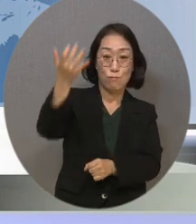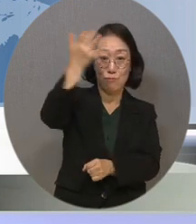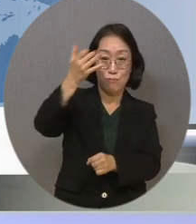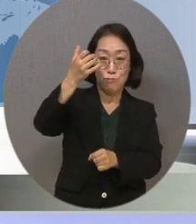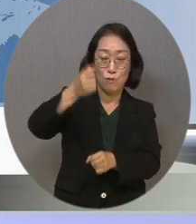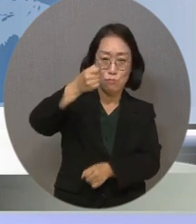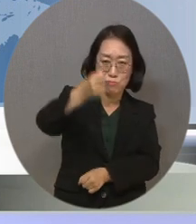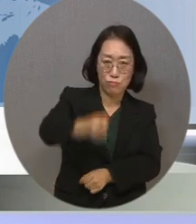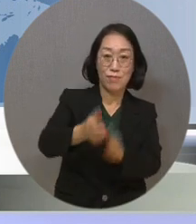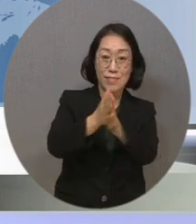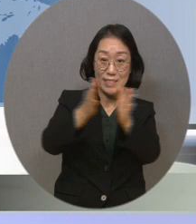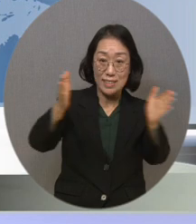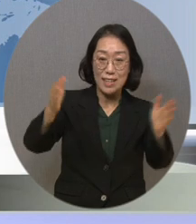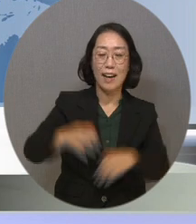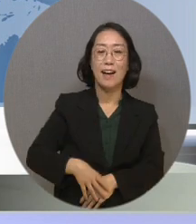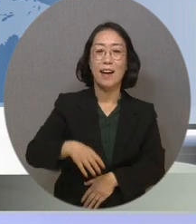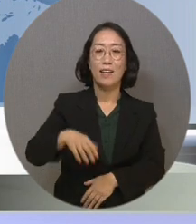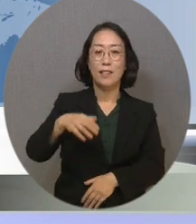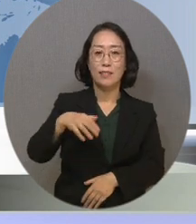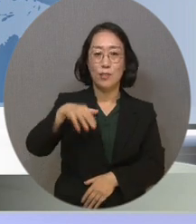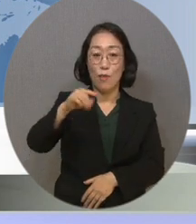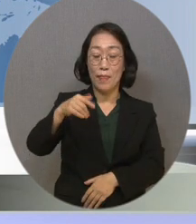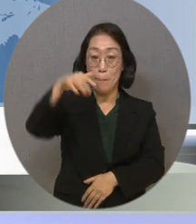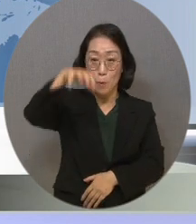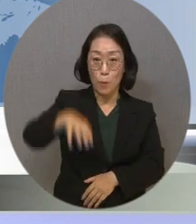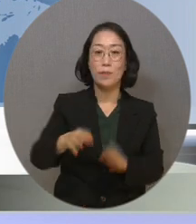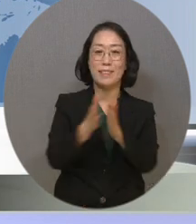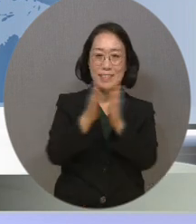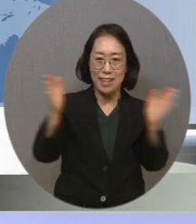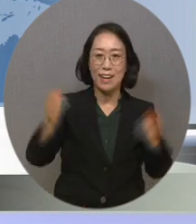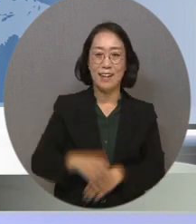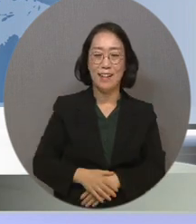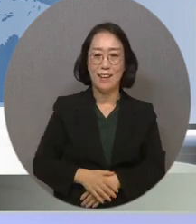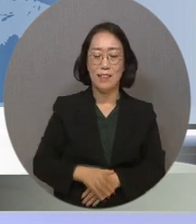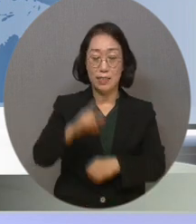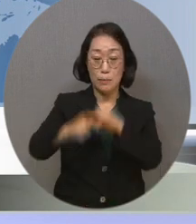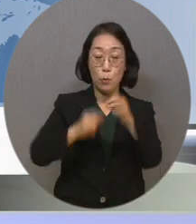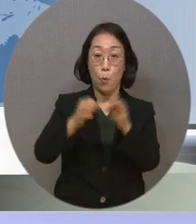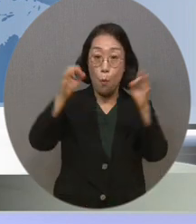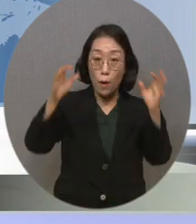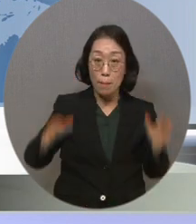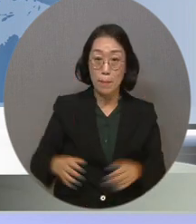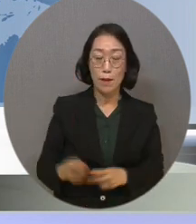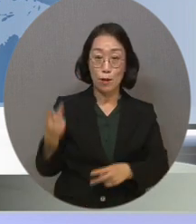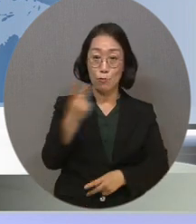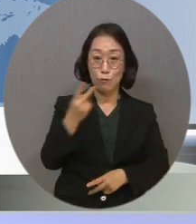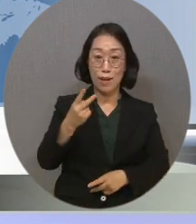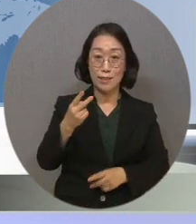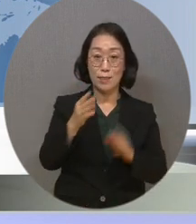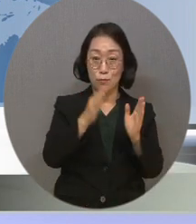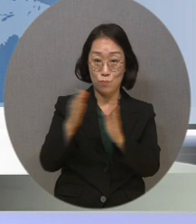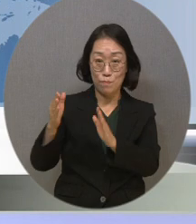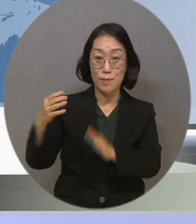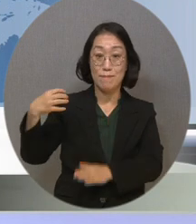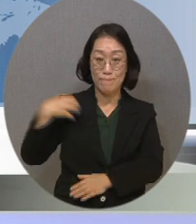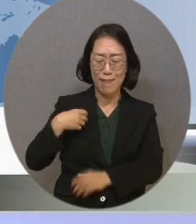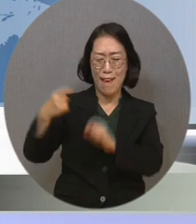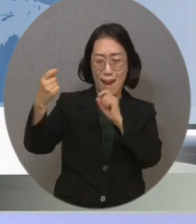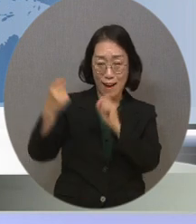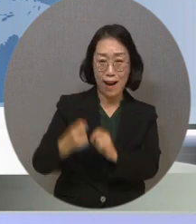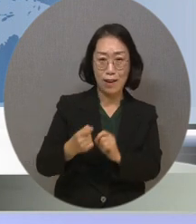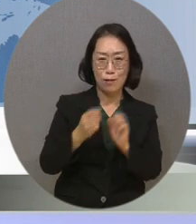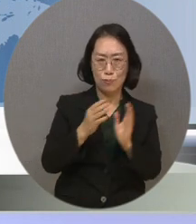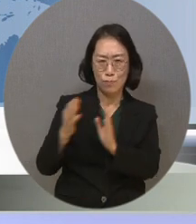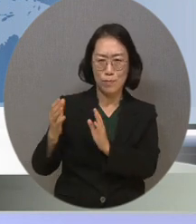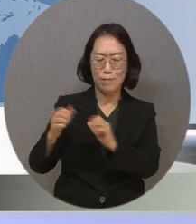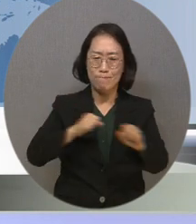전라남도 나로우조과학관에서 열렸습니다. 전남에서 15년 만에 양대체전을 개최하는 만큼 막바지 준비에